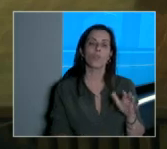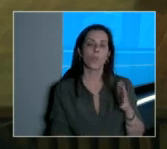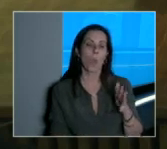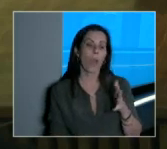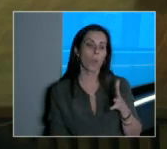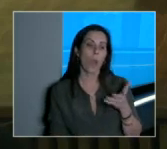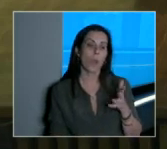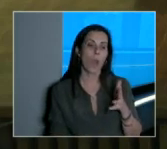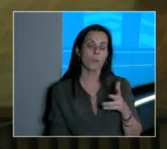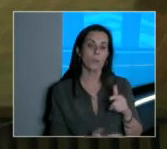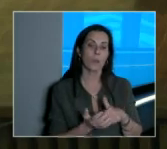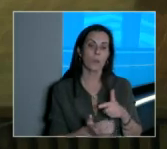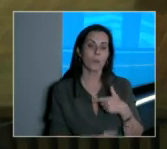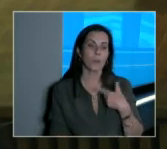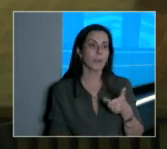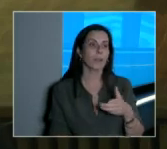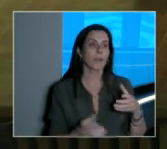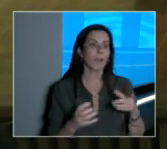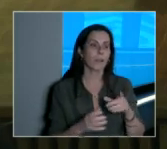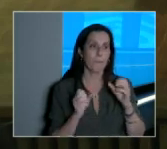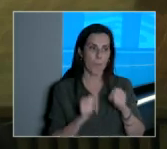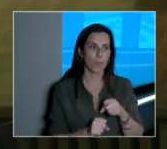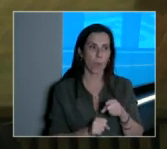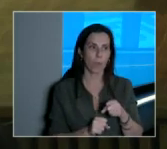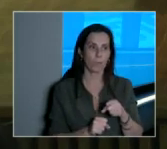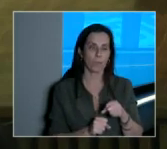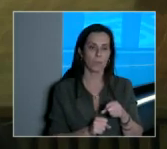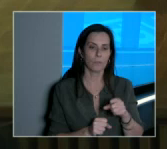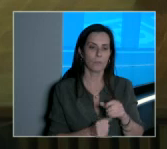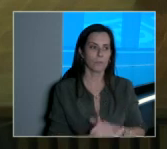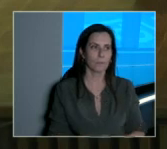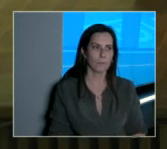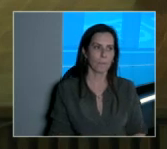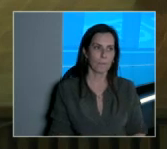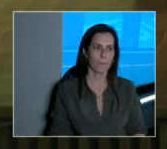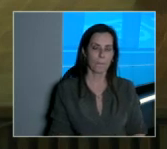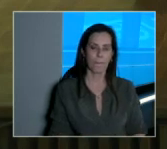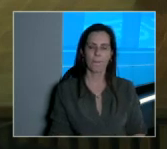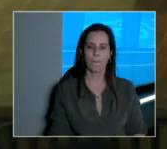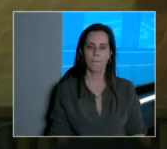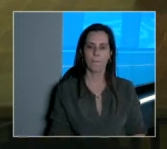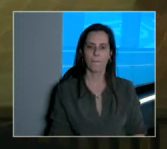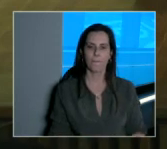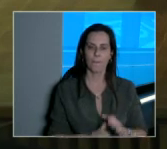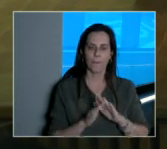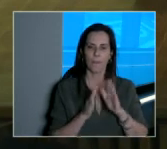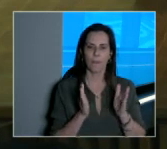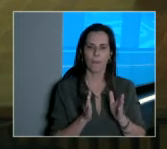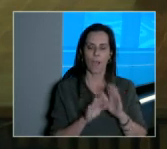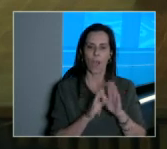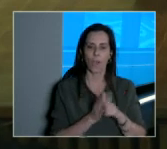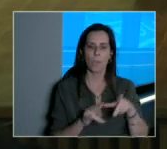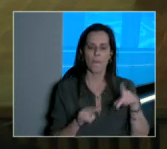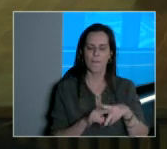להיות. ולכן אנחנו עוברים לתלמידי כיתות ט' שבטוח בשלים לשלטון. כן. הכל מפריע לו בשביל לשלוט.